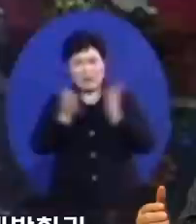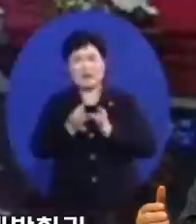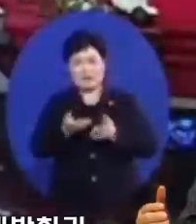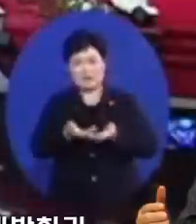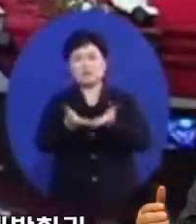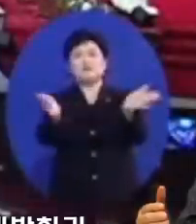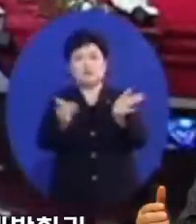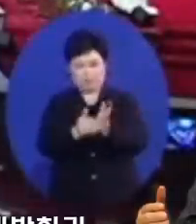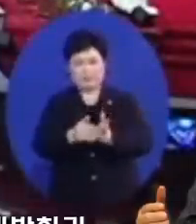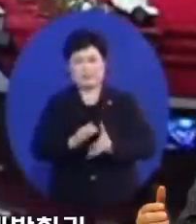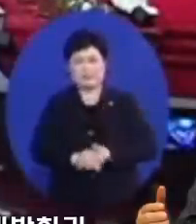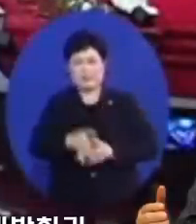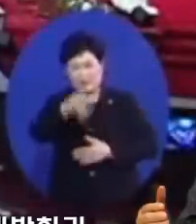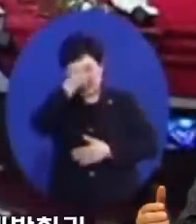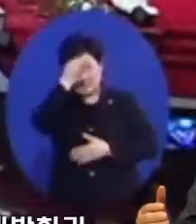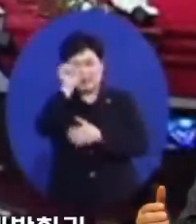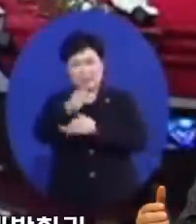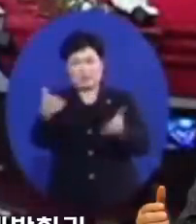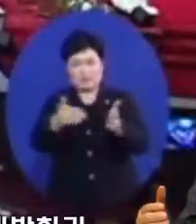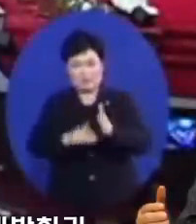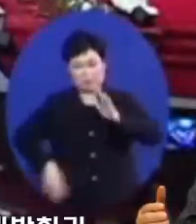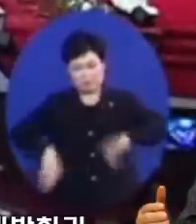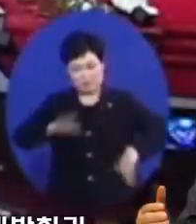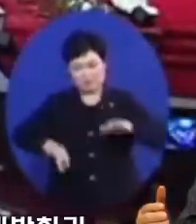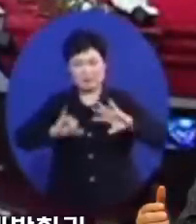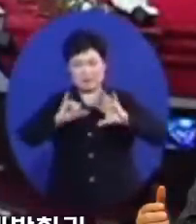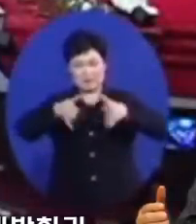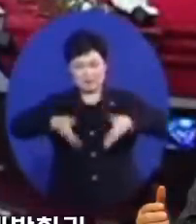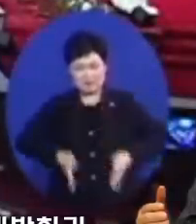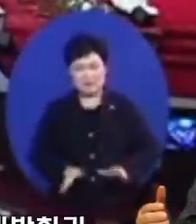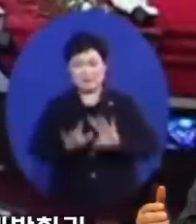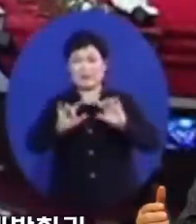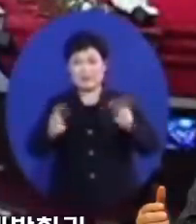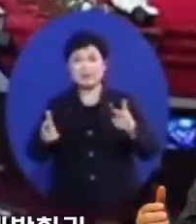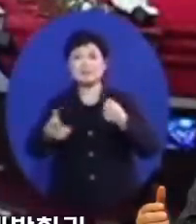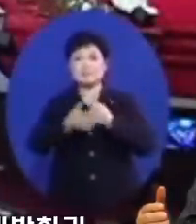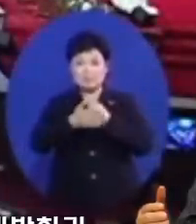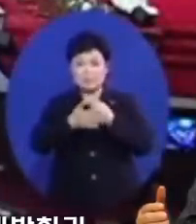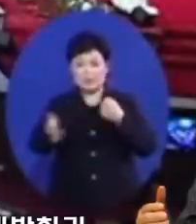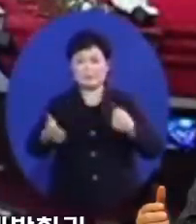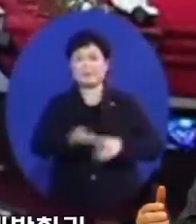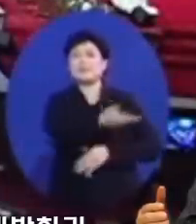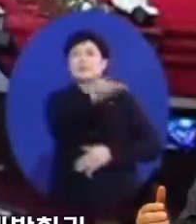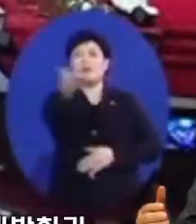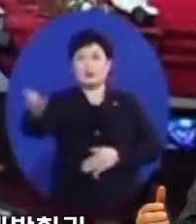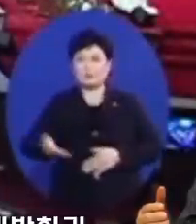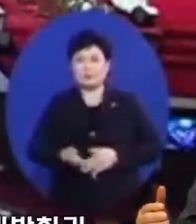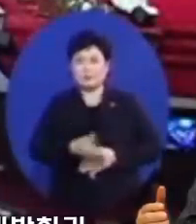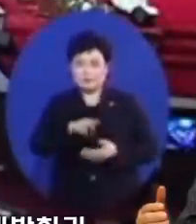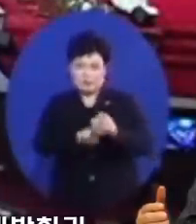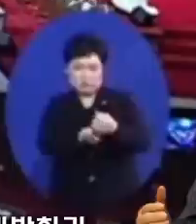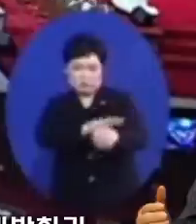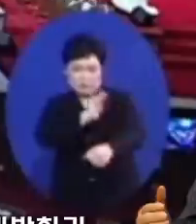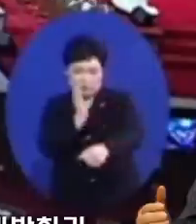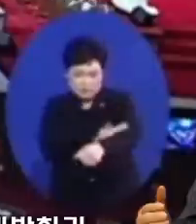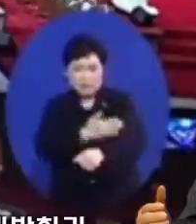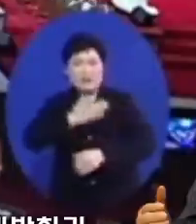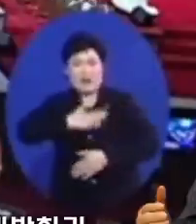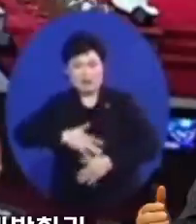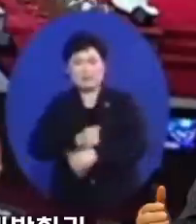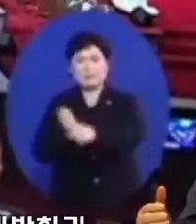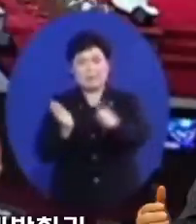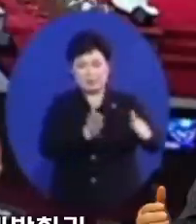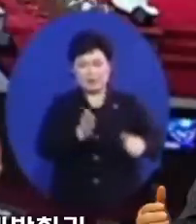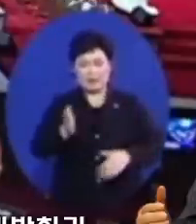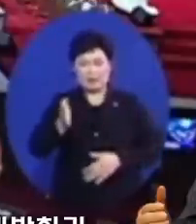딸란트를 다 주셨기 때문에 여러분은 빈손 들고 이 땅에 태어난 것이 아닙니다. 그러므로 여러분의 잠재력을 알아야 되는 것입니다. 내게